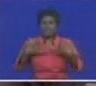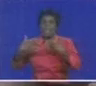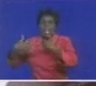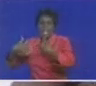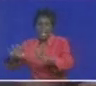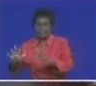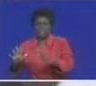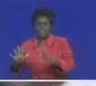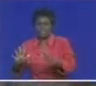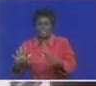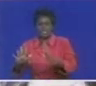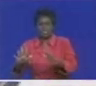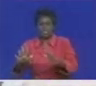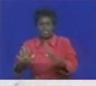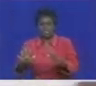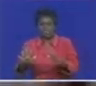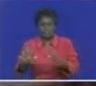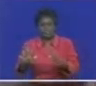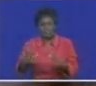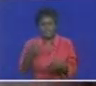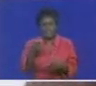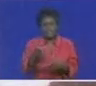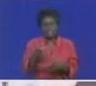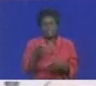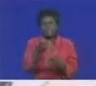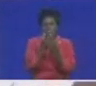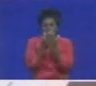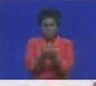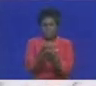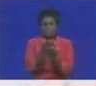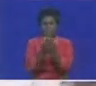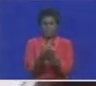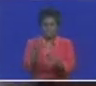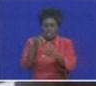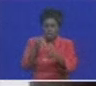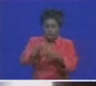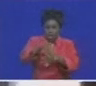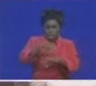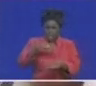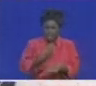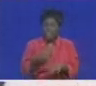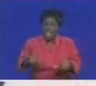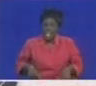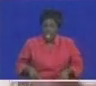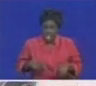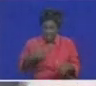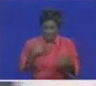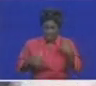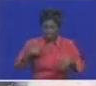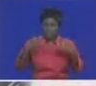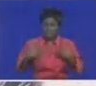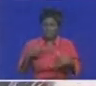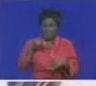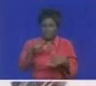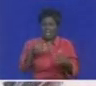na kuumbukizi. Kwenye rufaa hiyo aliyowasilisha Sonko mwenyewe ni kuwa maisha ya waathiriwa hao